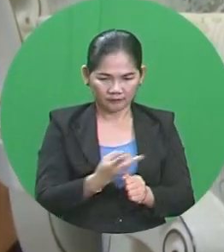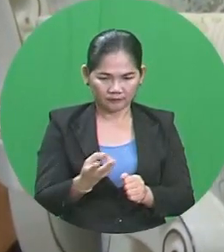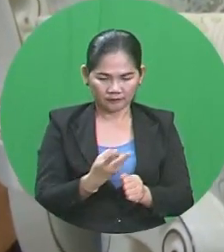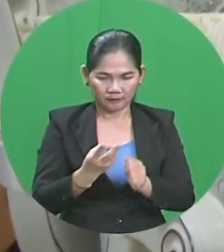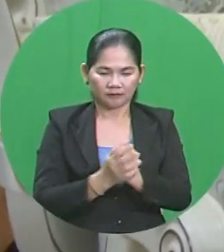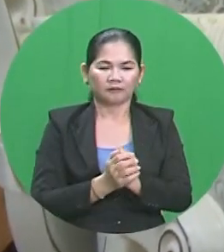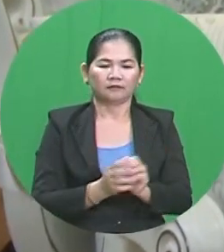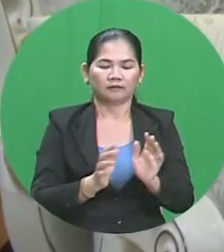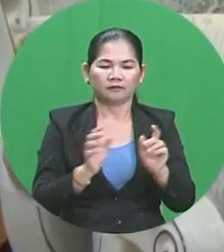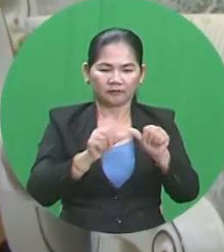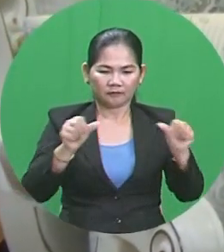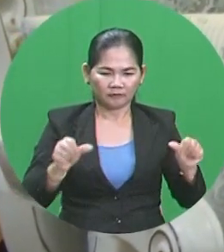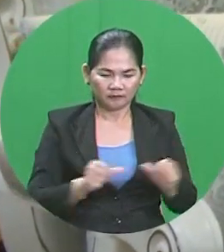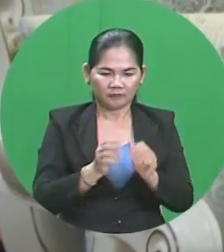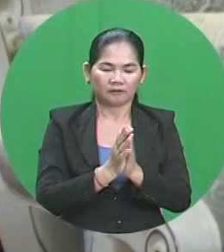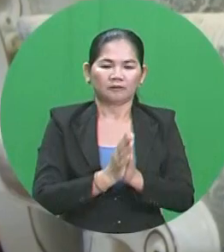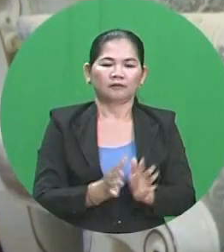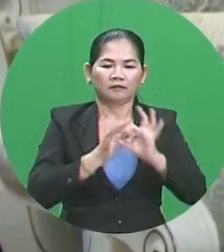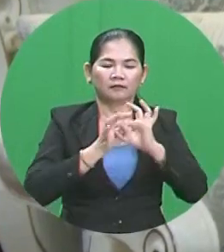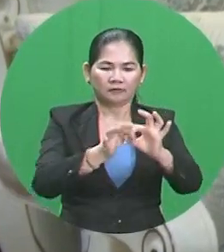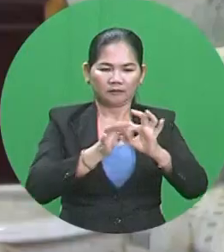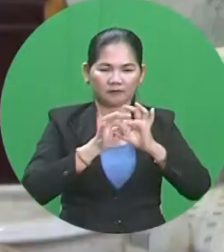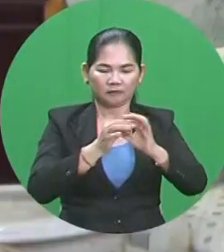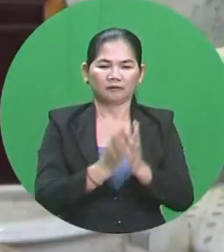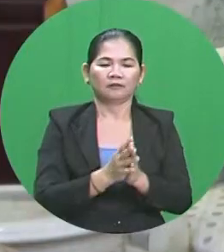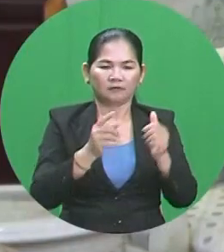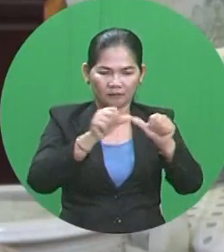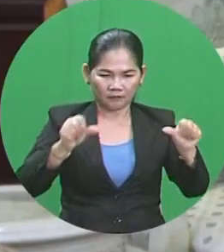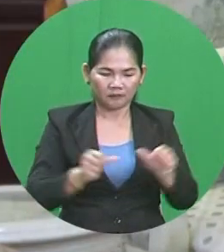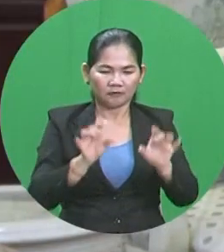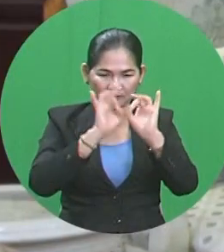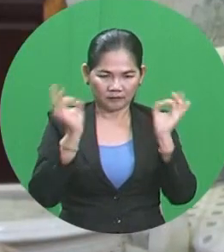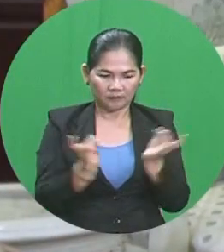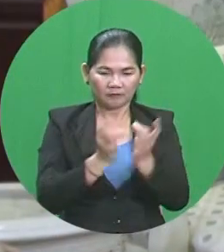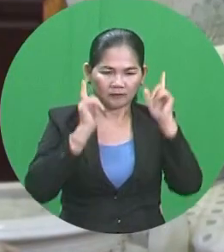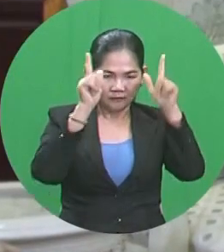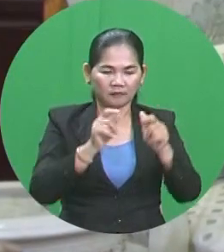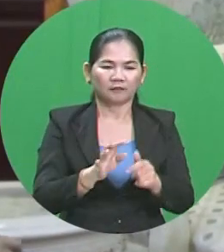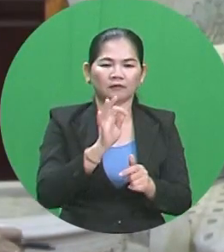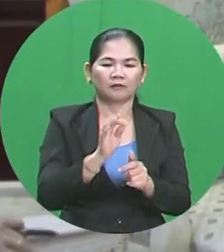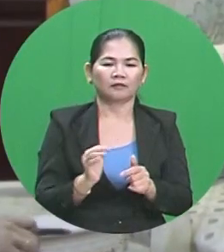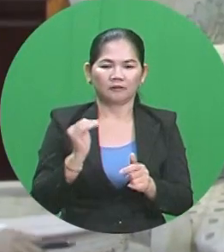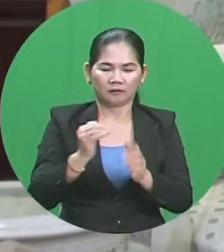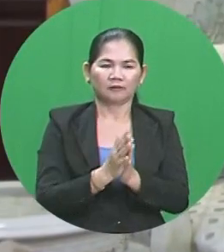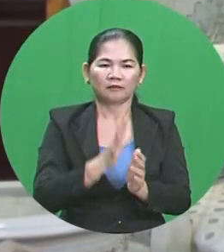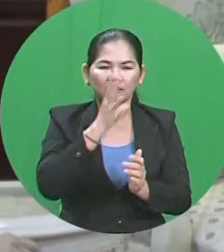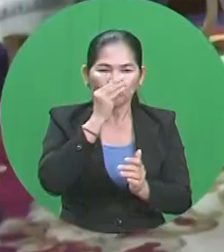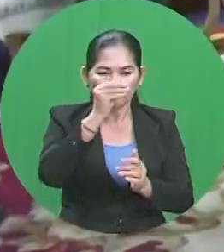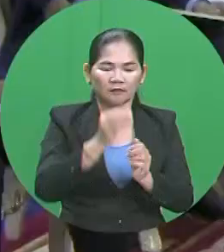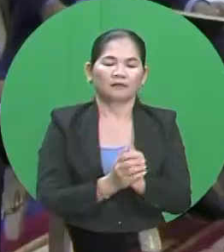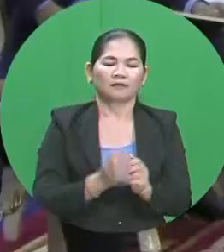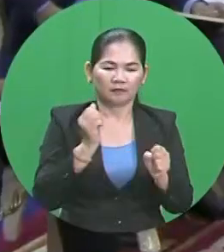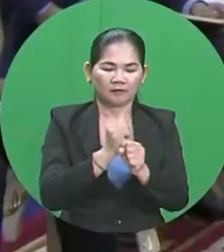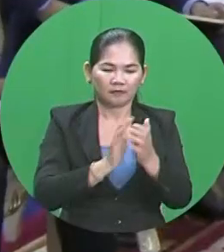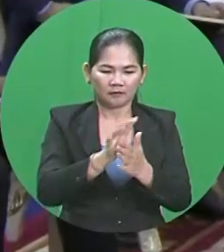នឹងទាំងនៅក្នុងក្របខ័ណ្ឌនៃកិច្ចសហប្រតិបត្តិការតំបន់និងពិភពលោកអយ្យដមវង្សីវិសុទ្ធក៏មានប្រសាសន៍ផងដែ